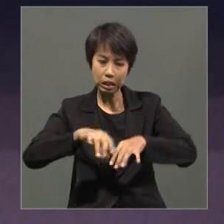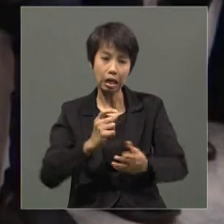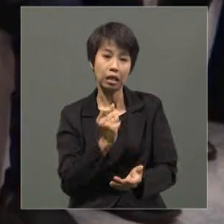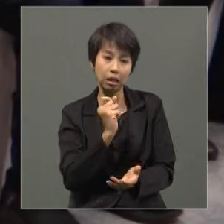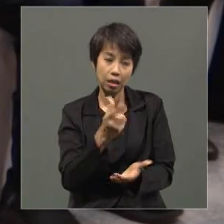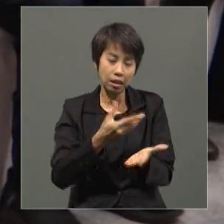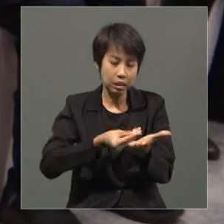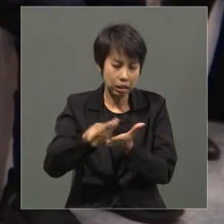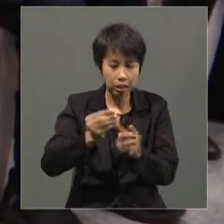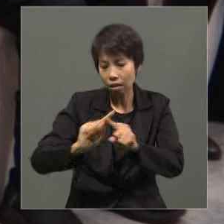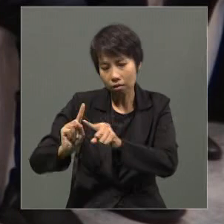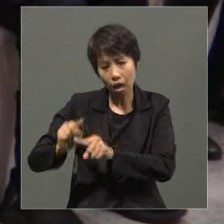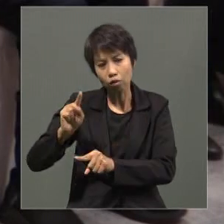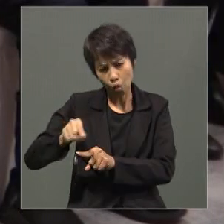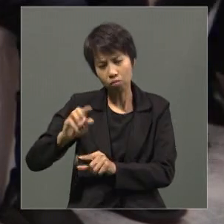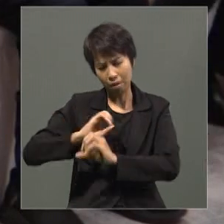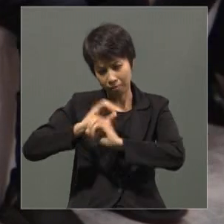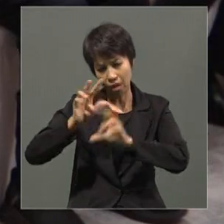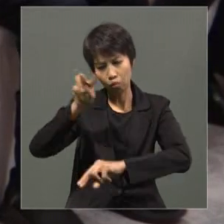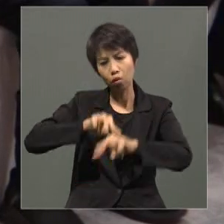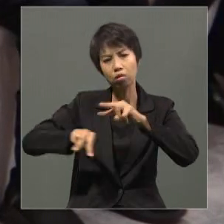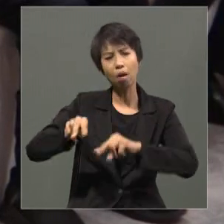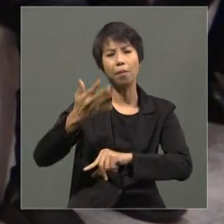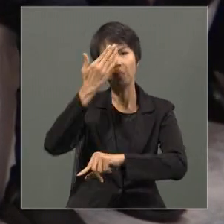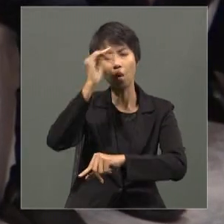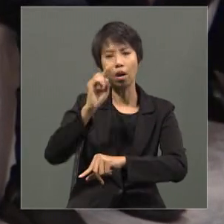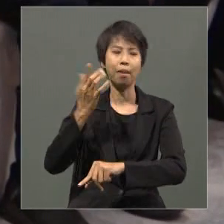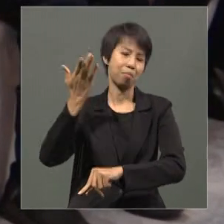อบได้เพราะว่าที่ผ่านมานั้นกปน.ถูกฟ้องร้องจากผู้